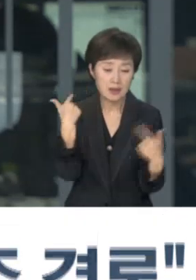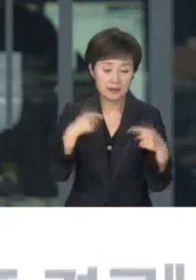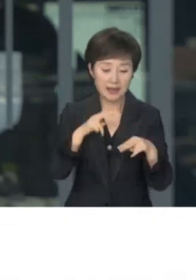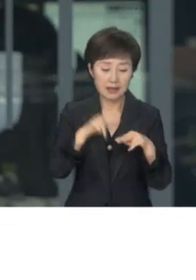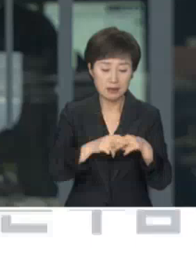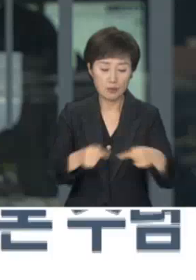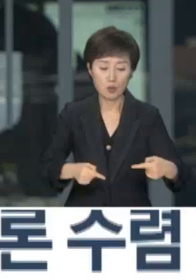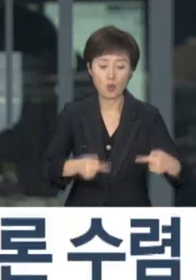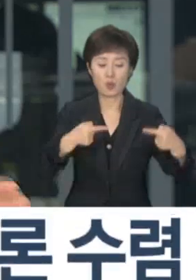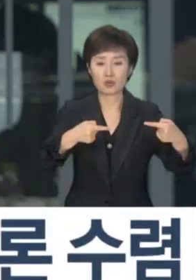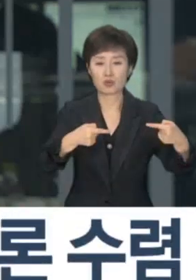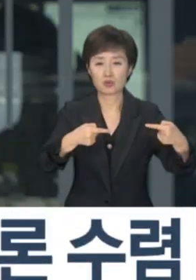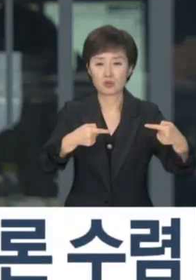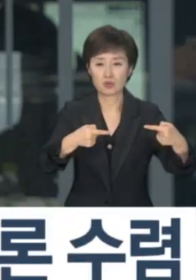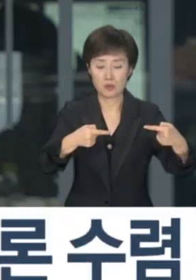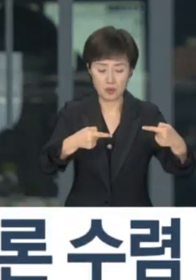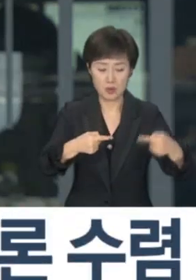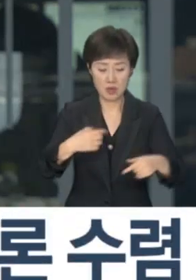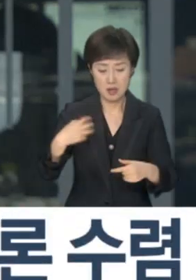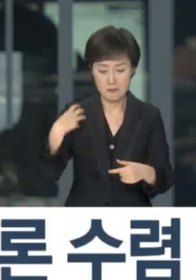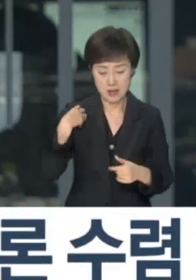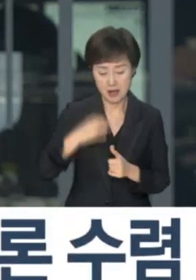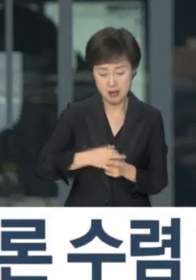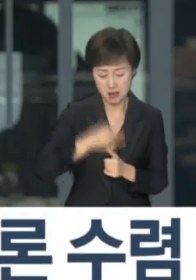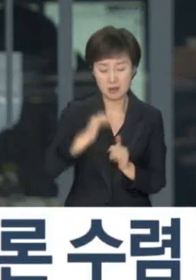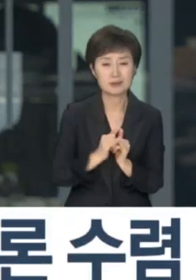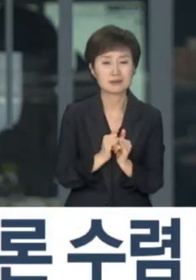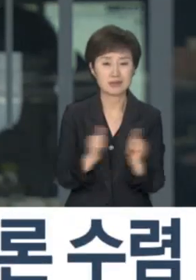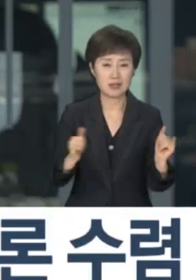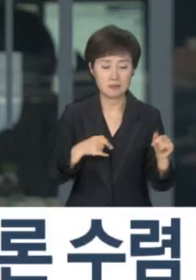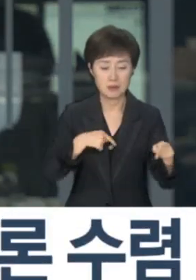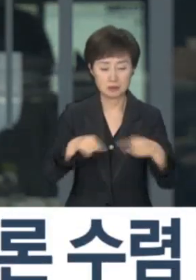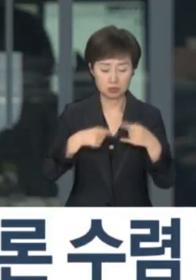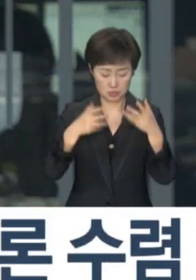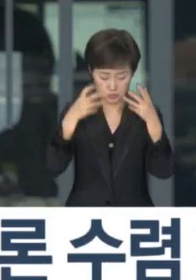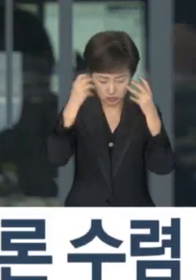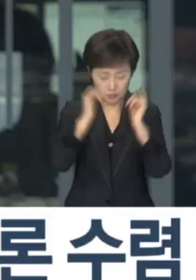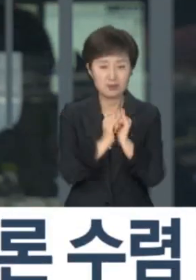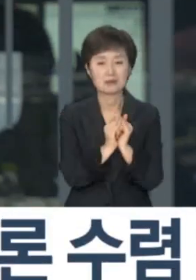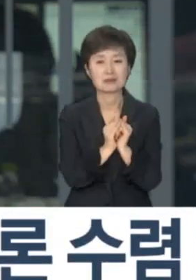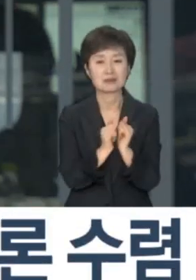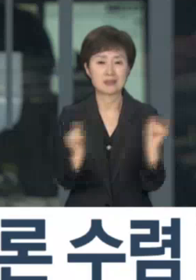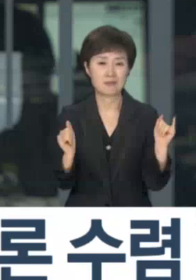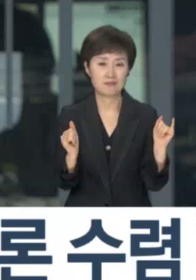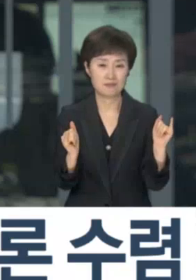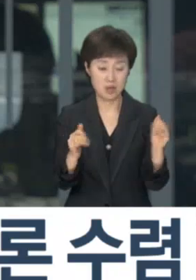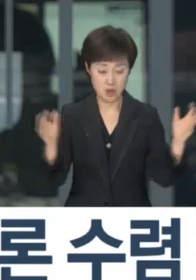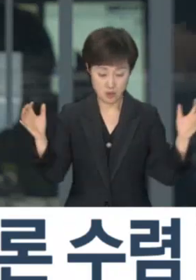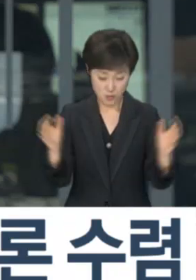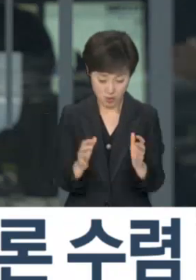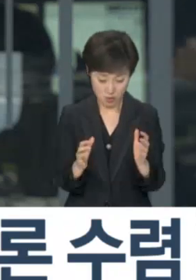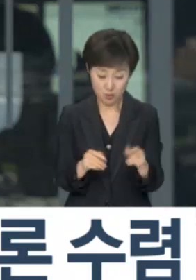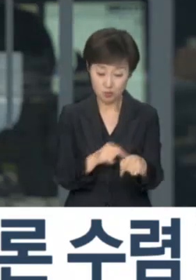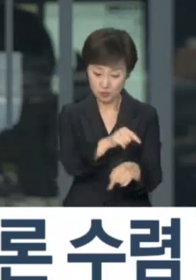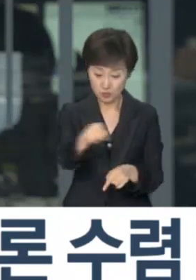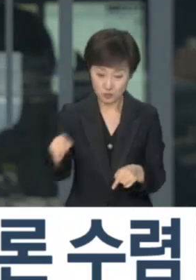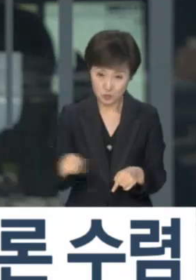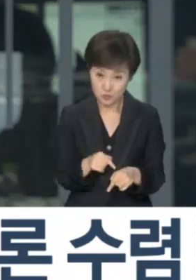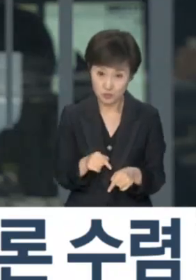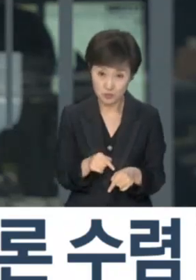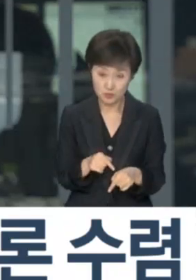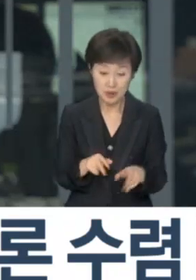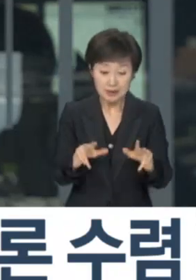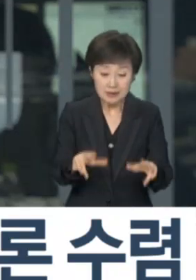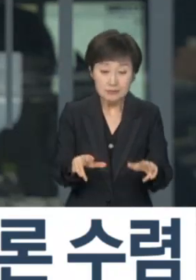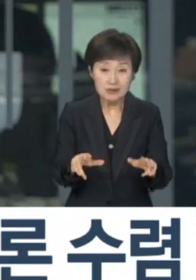그만큼 당에서 여러 가지 직책을 맡고 또 오랫동안 이제 정치 역학 구도를 보고 그걸 겪어내신 분들일 텐데